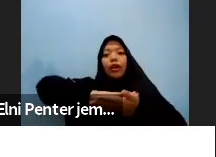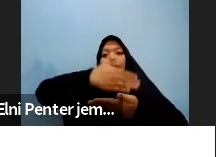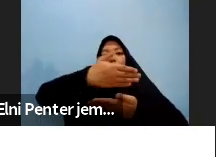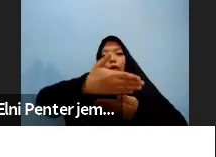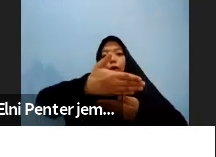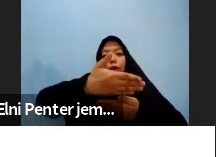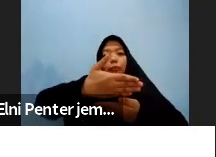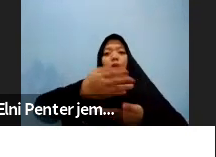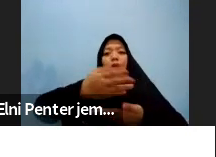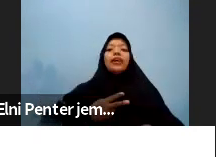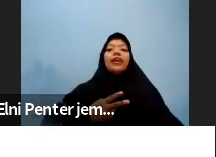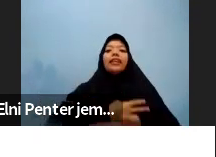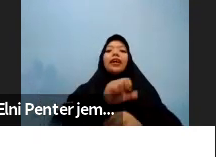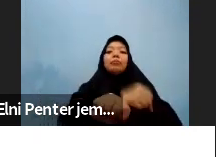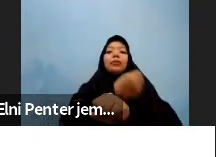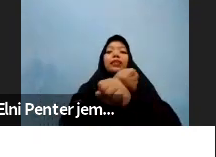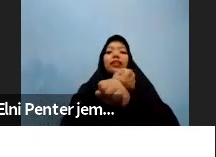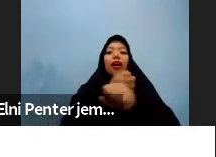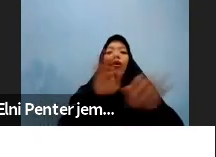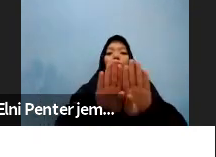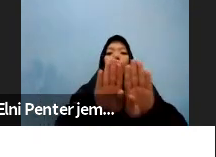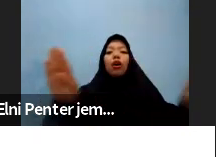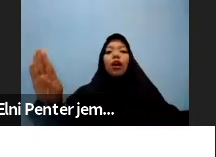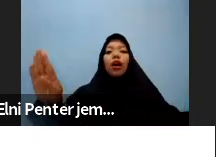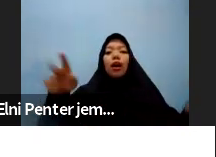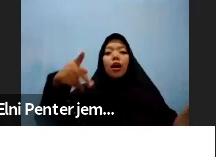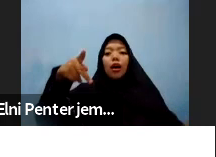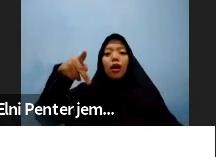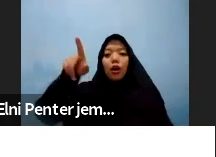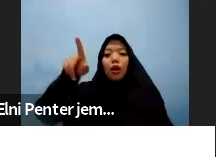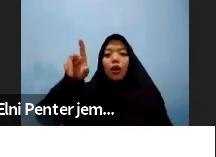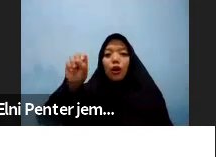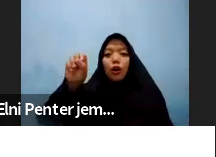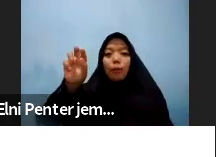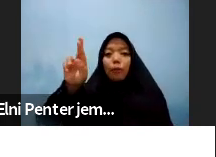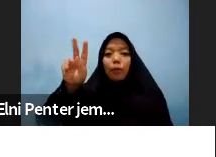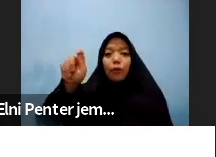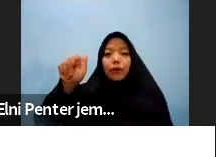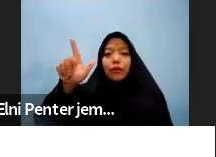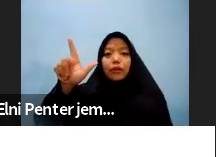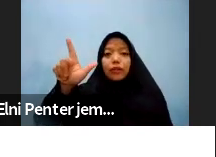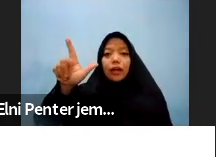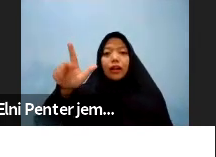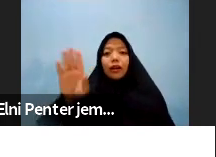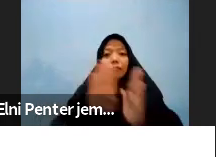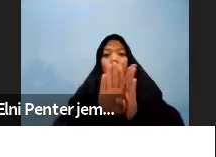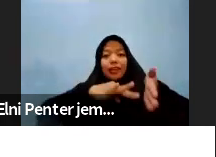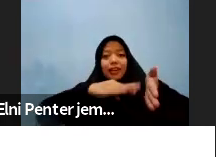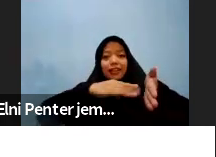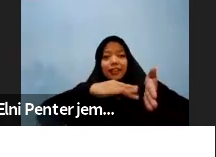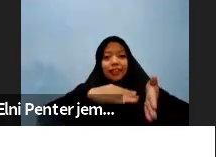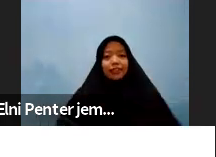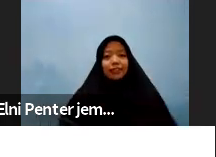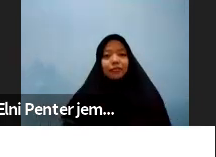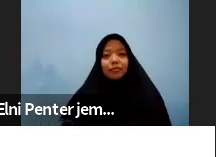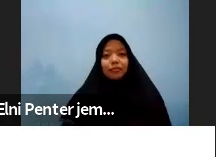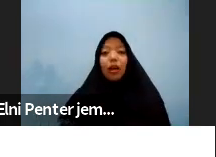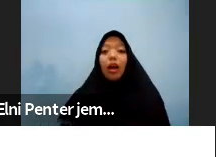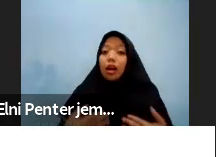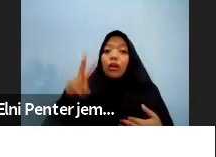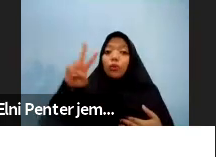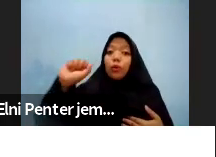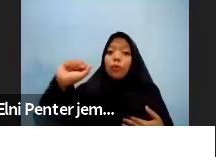membuka portal portal yang ada-ada rumah belajar ada radio edukasi SDN edukasi dan lain sebagainya ada 23